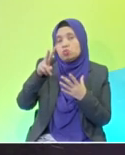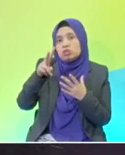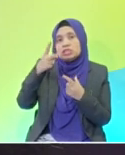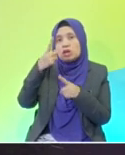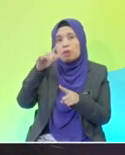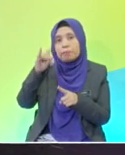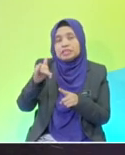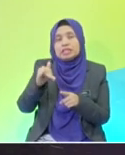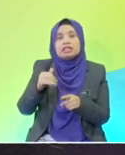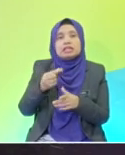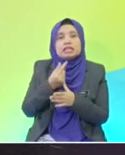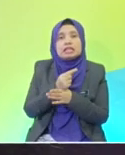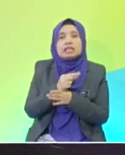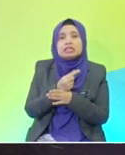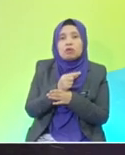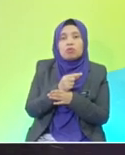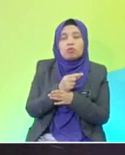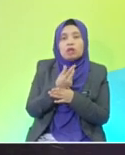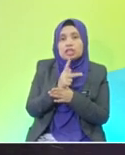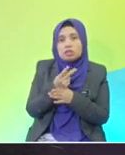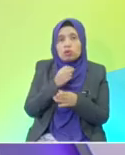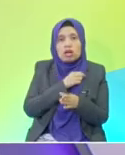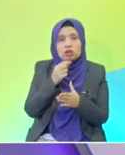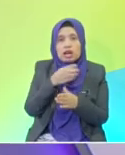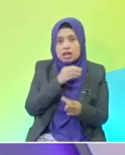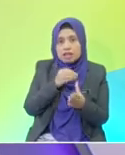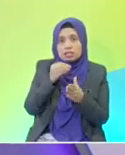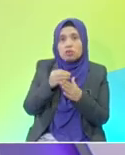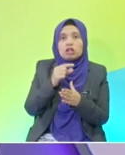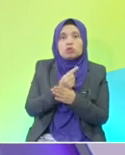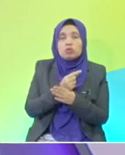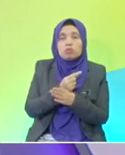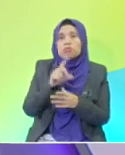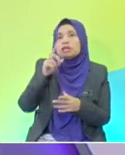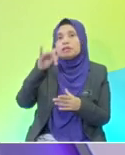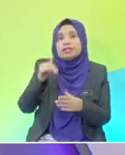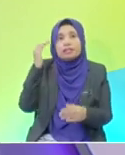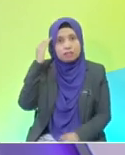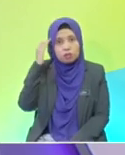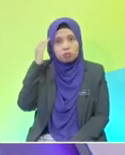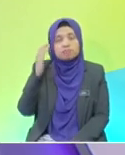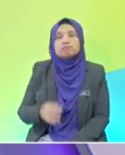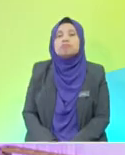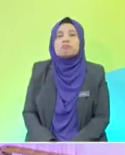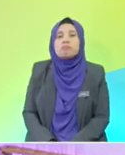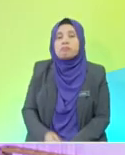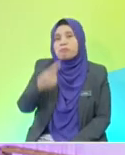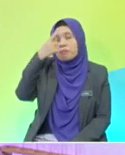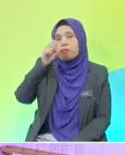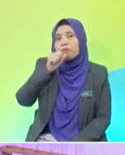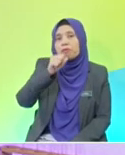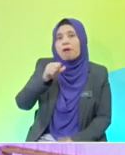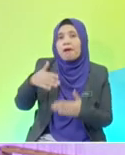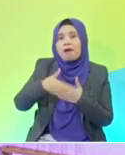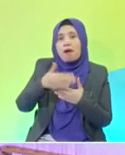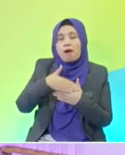dianggap pengacau atau pengganggu mana-mana calon tahu untuk cara untuk